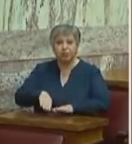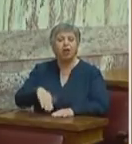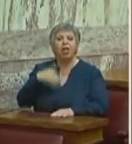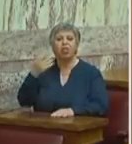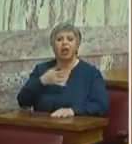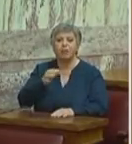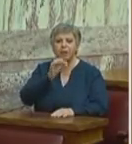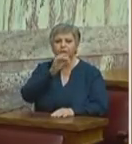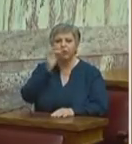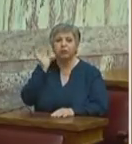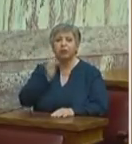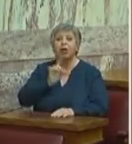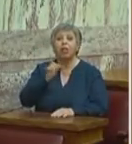σιωπήσουμε.